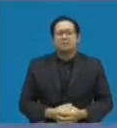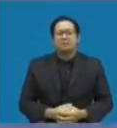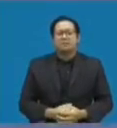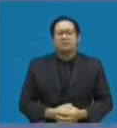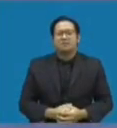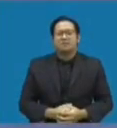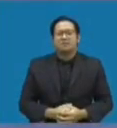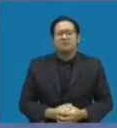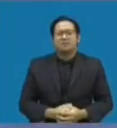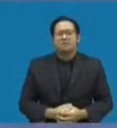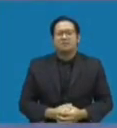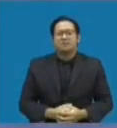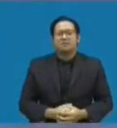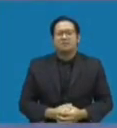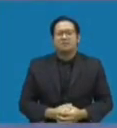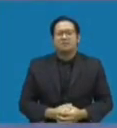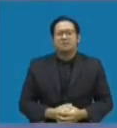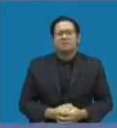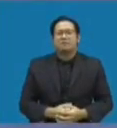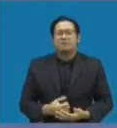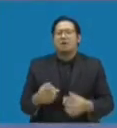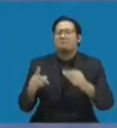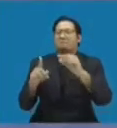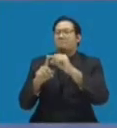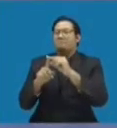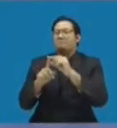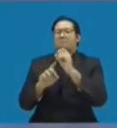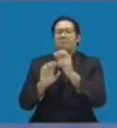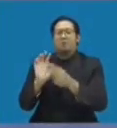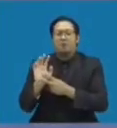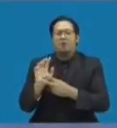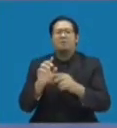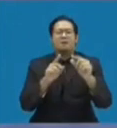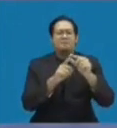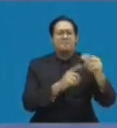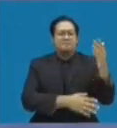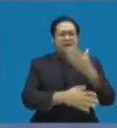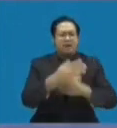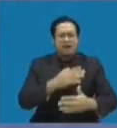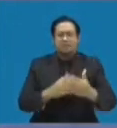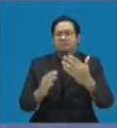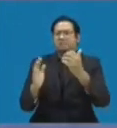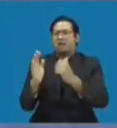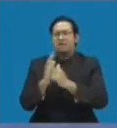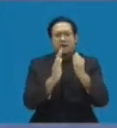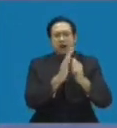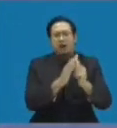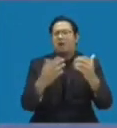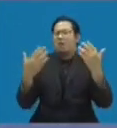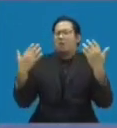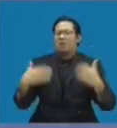Hai penyelenggaraan Pon dan peparnas luar biasa